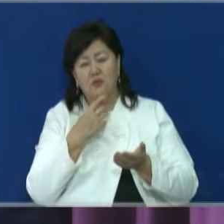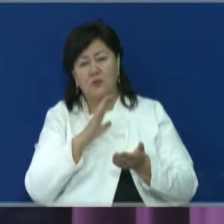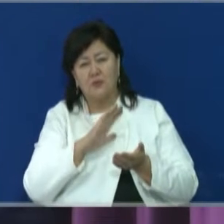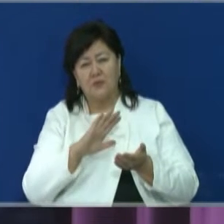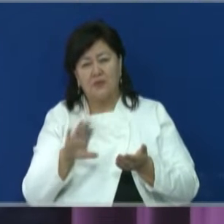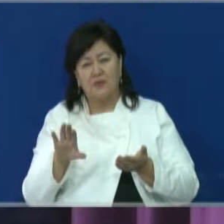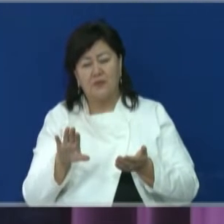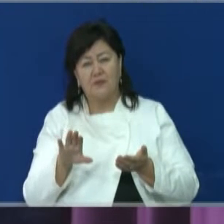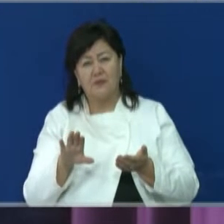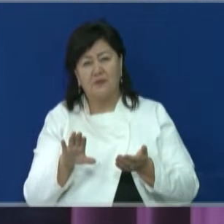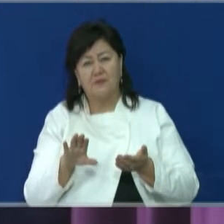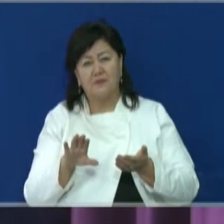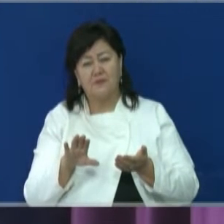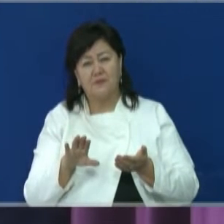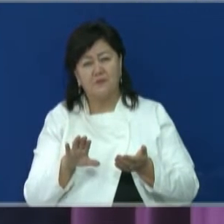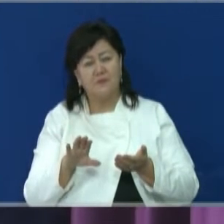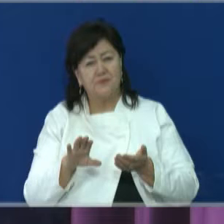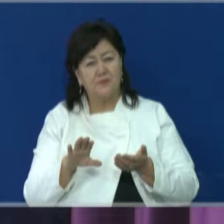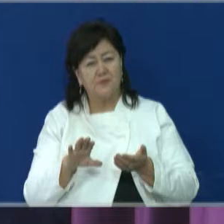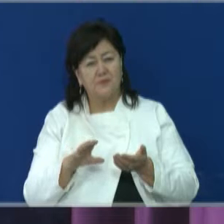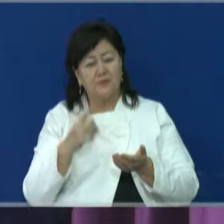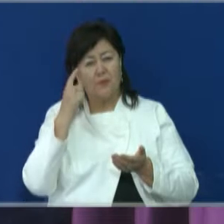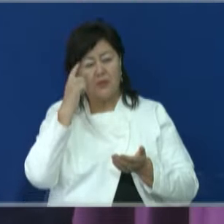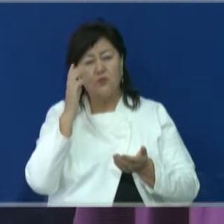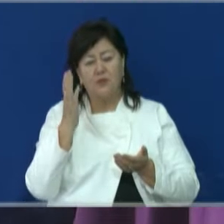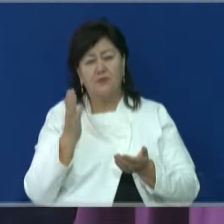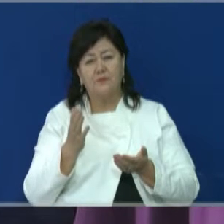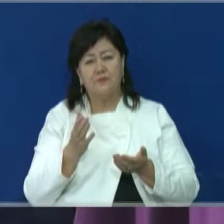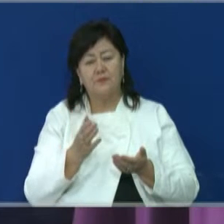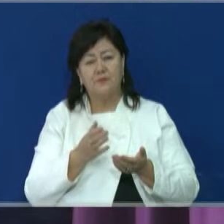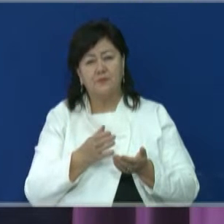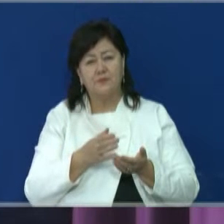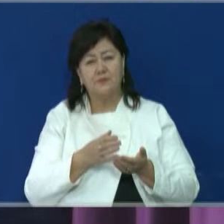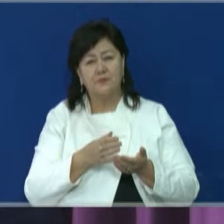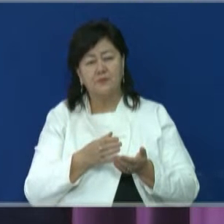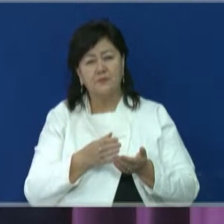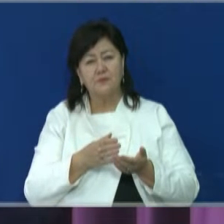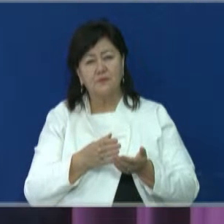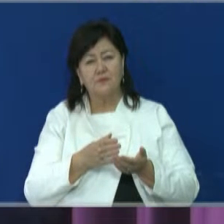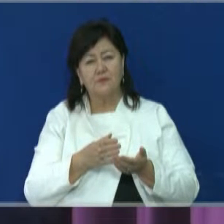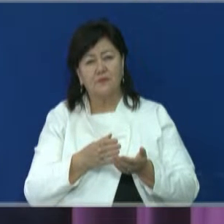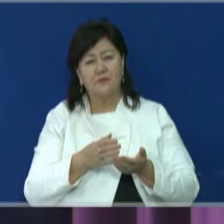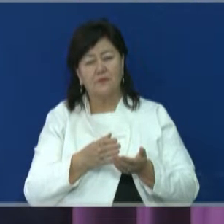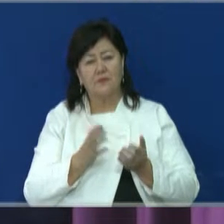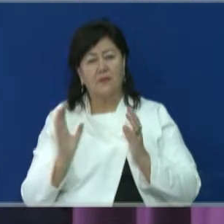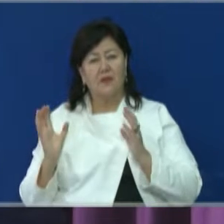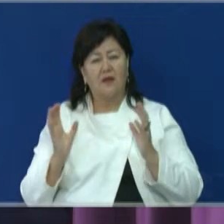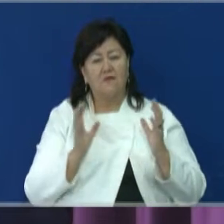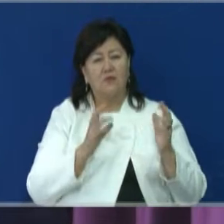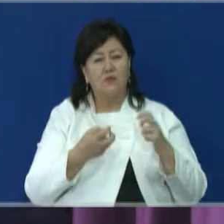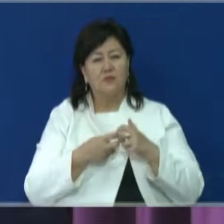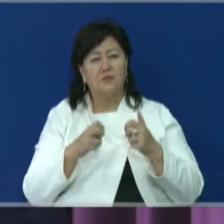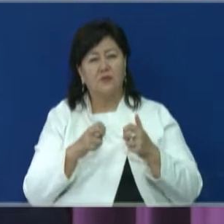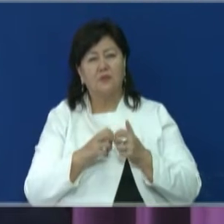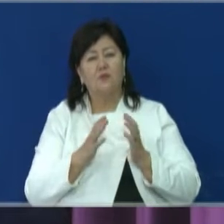қалып тұрғаннан кейін көмектесу керек. Сондықтан да біз қазір ойланайық, бірақ та енді ол автобустың мәселесін